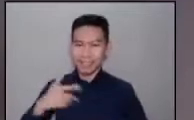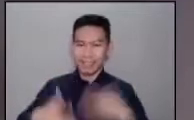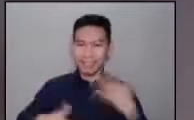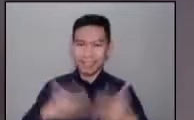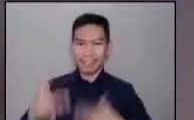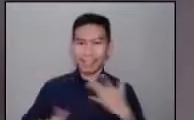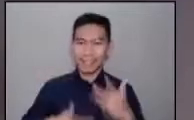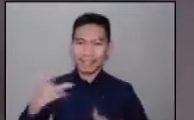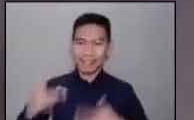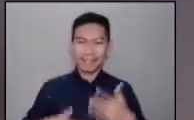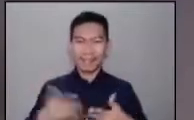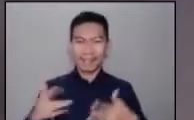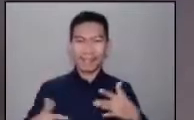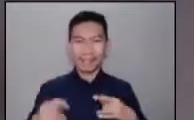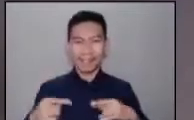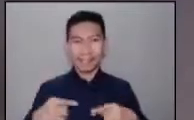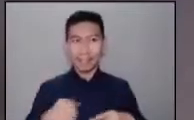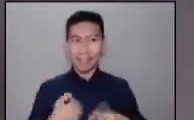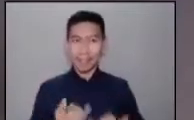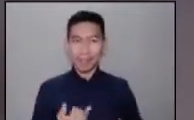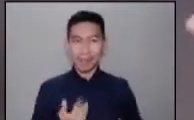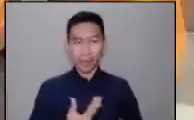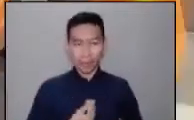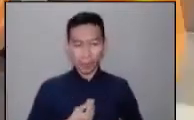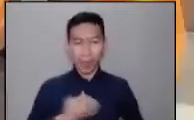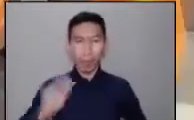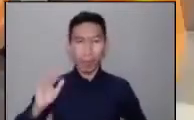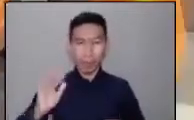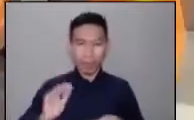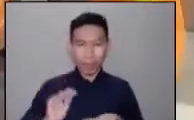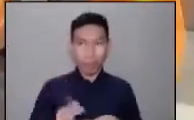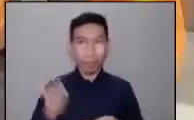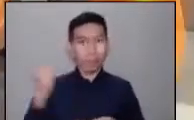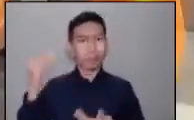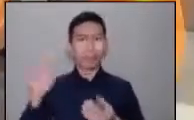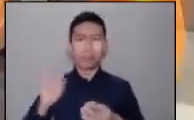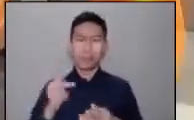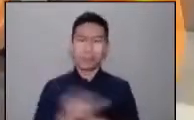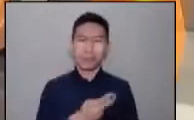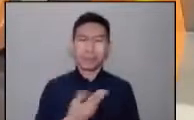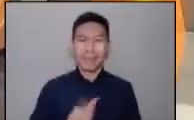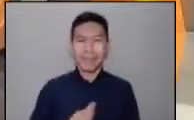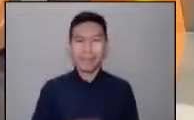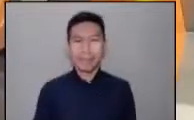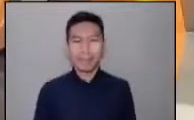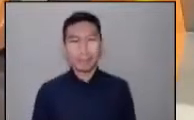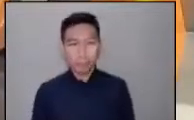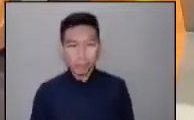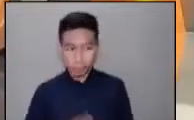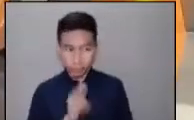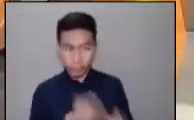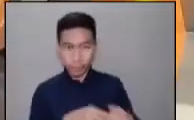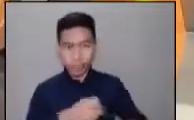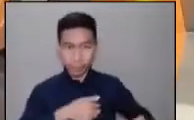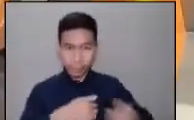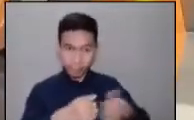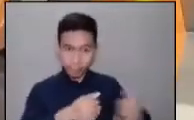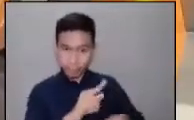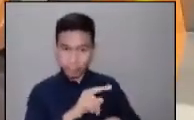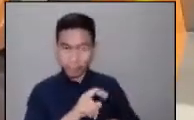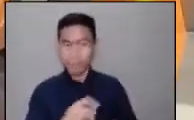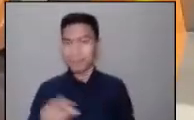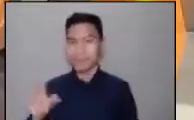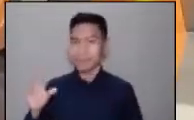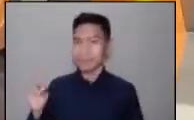hindi na po ako ganun kinakabahan kagaya dati. Sumasali ka ba sa competitions? Hindi pa po. Hindi pa, but I'm sure soon. Then